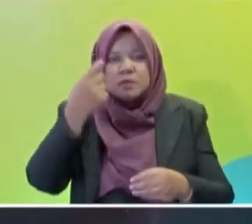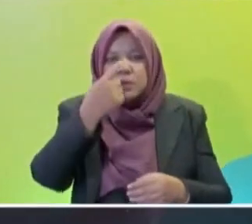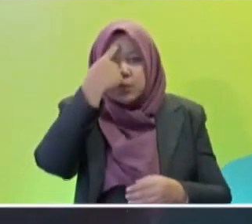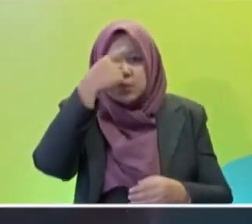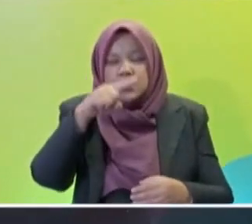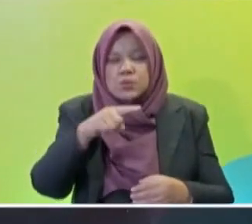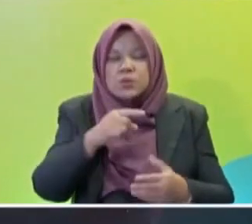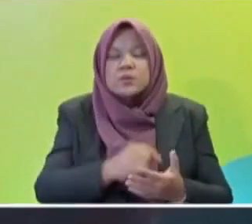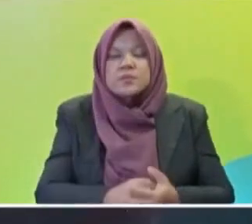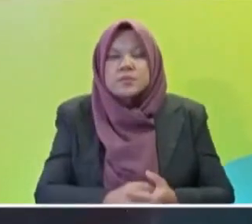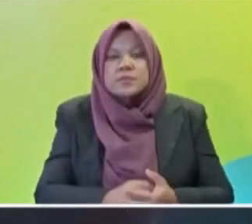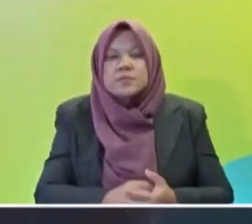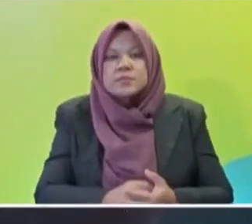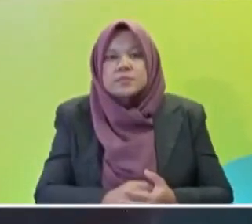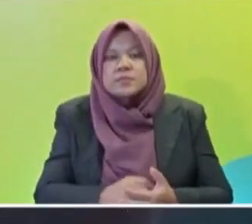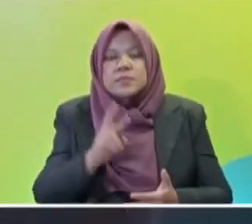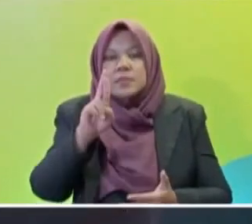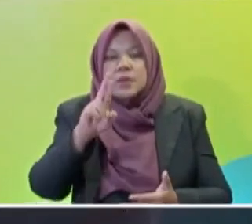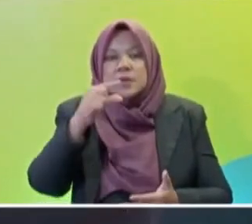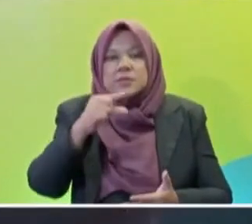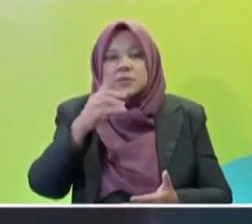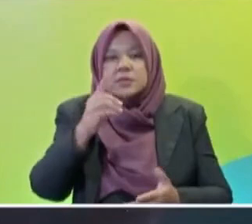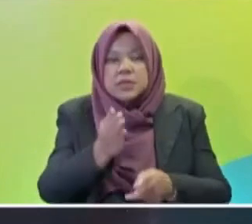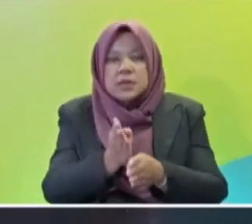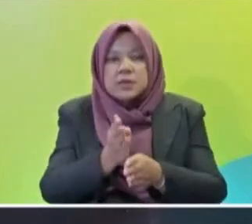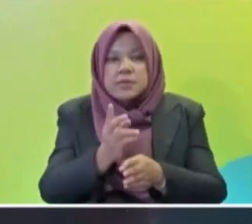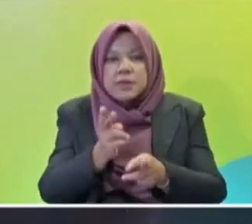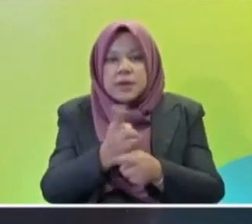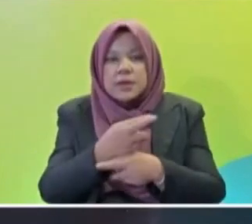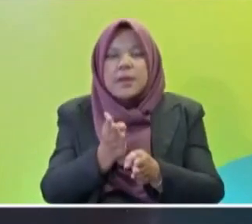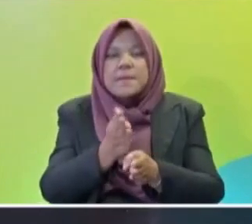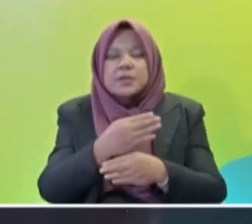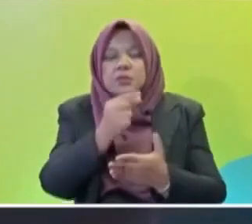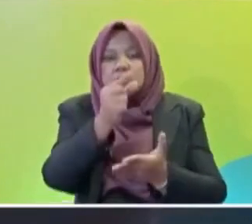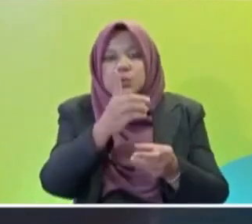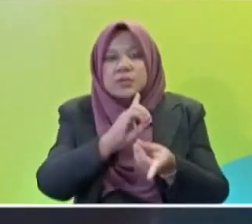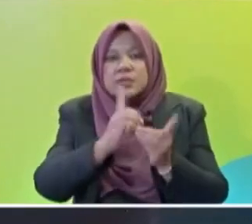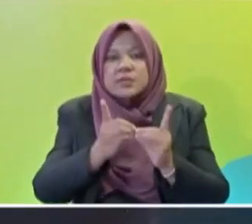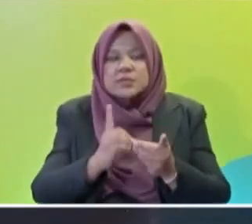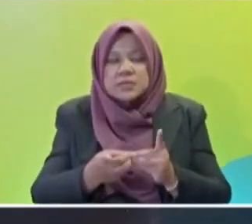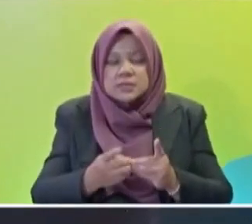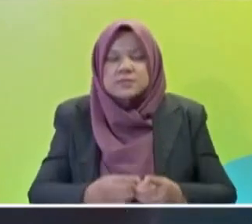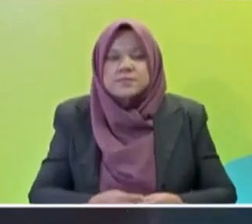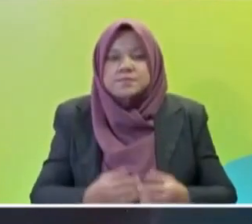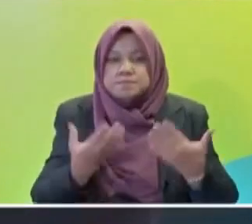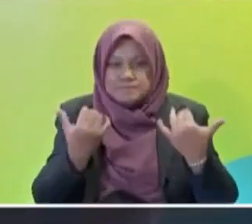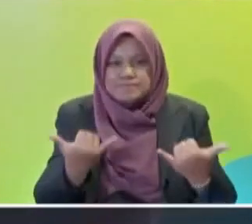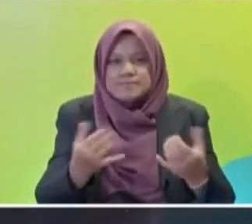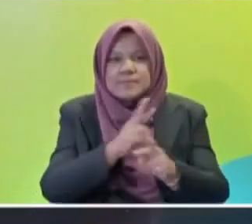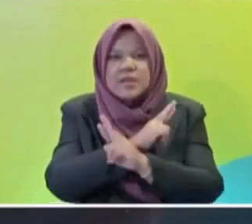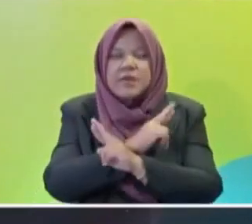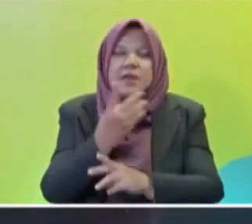kita hari ini yaitu RGB rekebentuk grafiti tapi cegu sebelum kita teruskan Mari kita melihat sebentar boleh tak